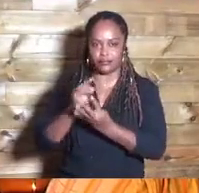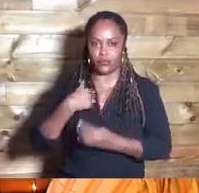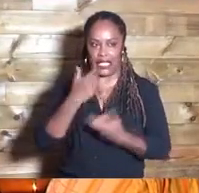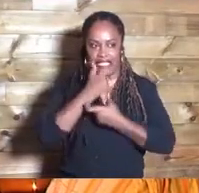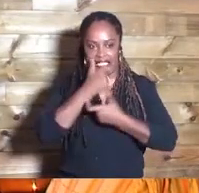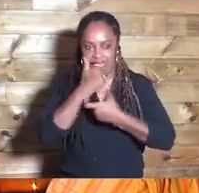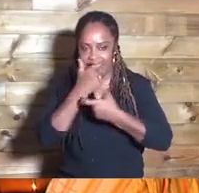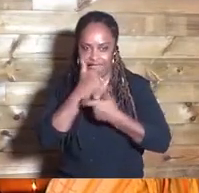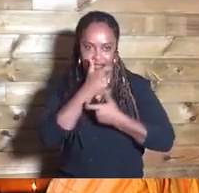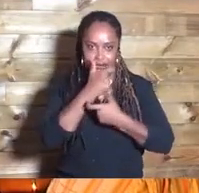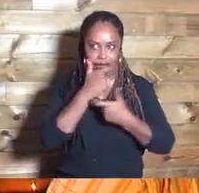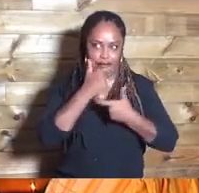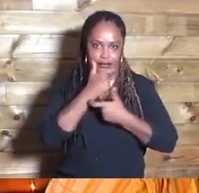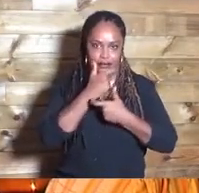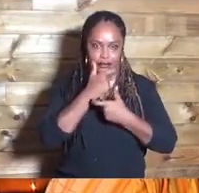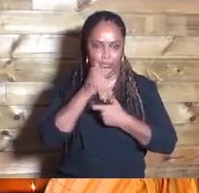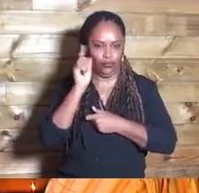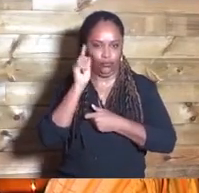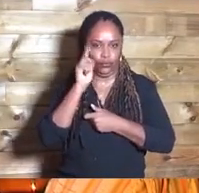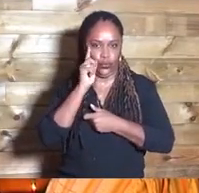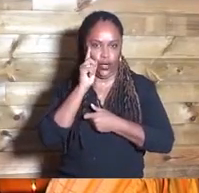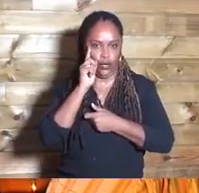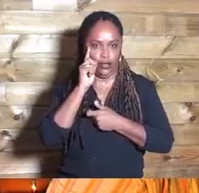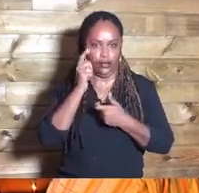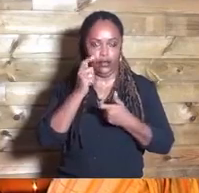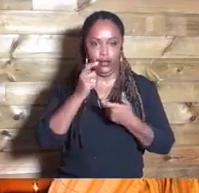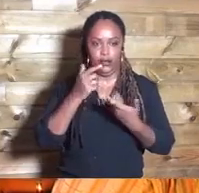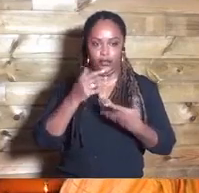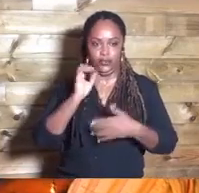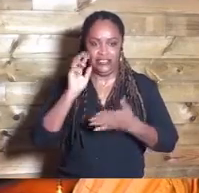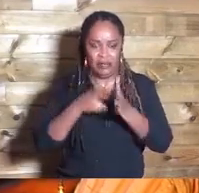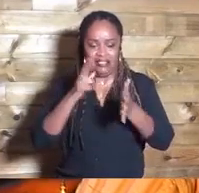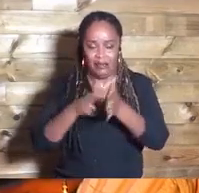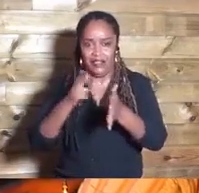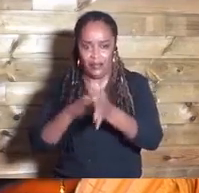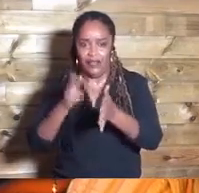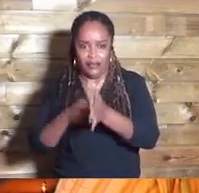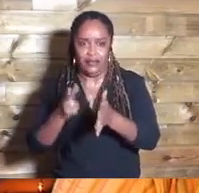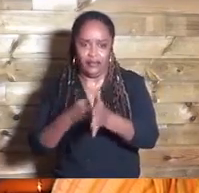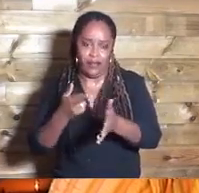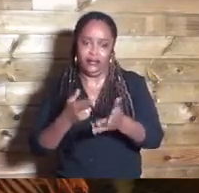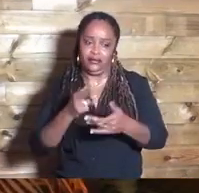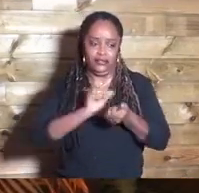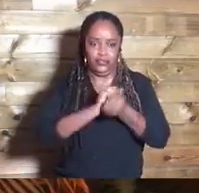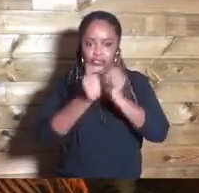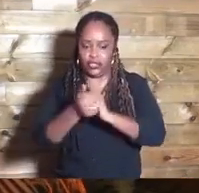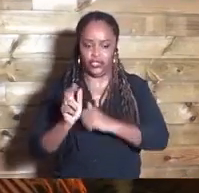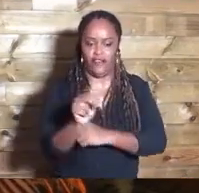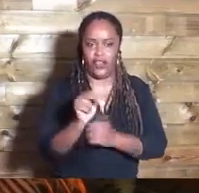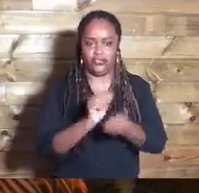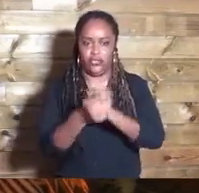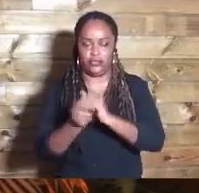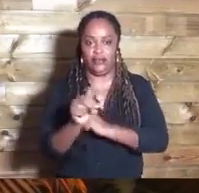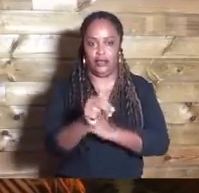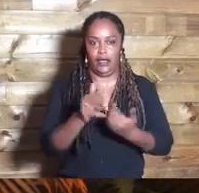en théorie, parce que fait politique, comme Charlotte dit, c'est toujours les mêmes bités, en fait. C'est de raconter un certain nombre de promesses, de dire qu'on peut changer, qu'on peut faire,